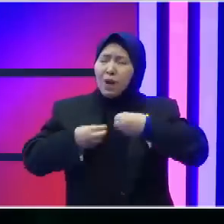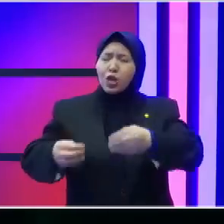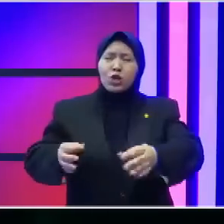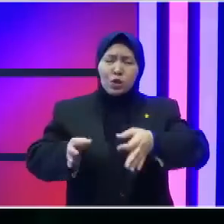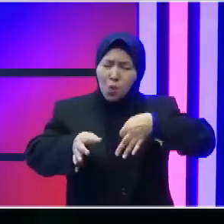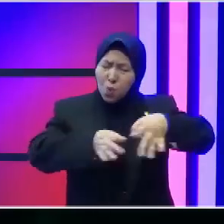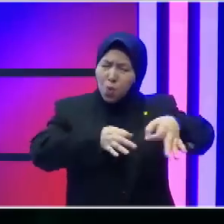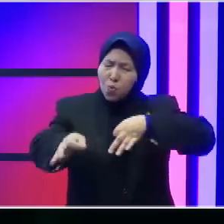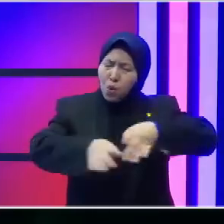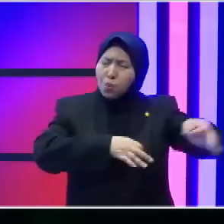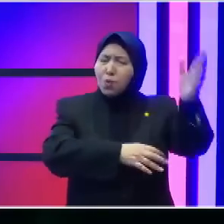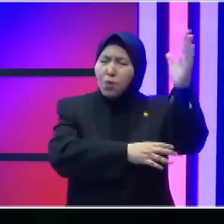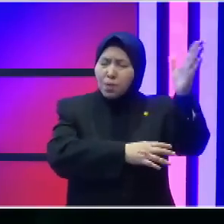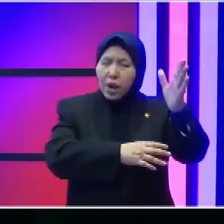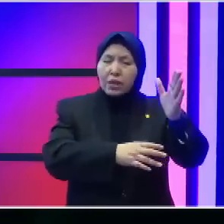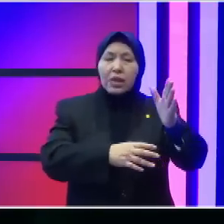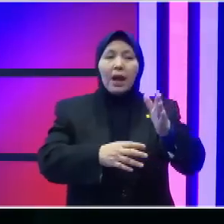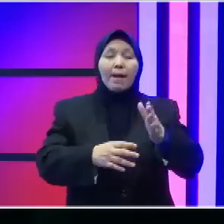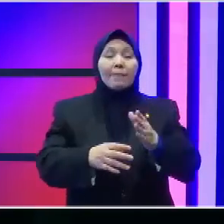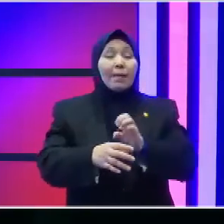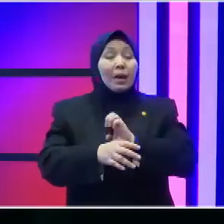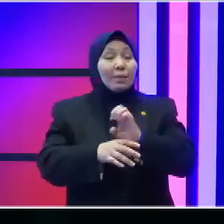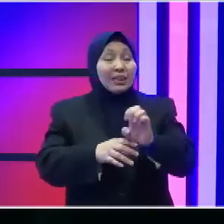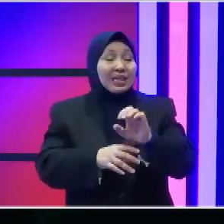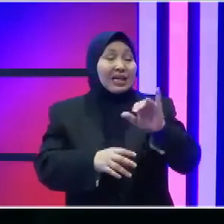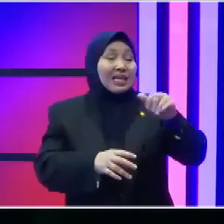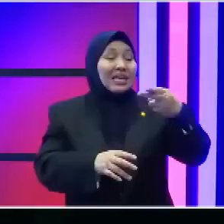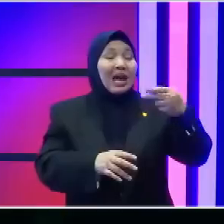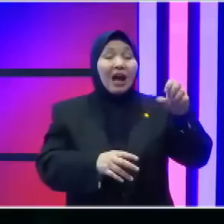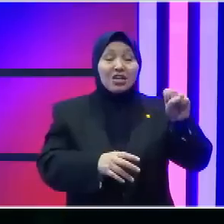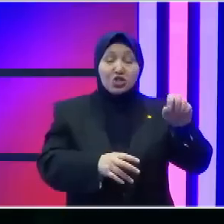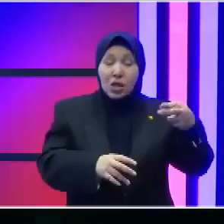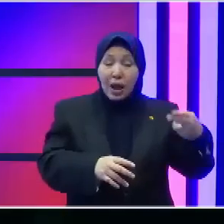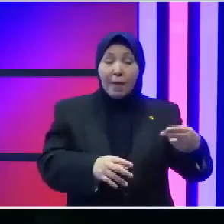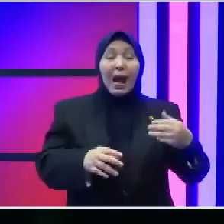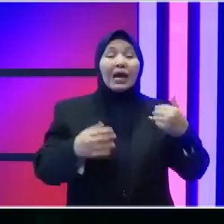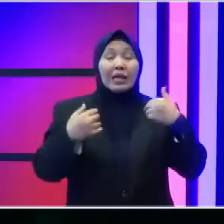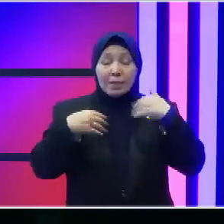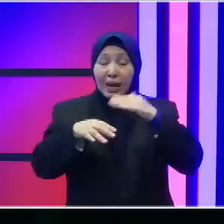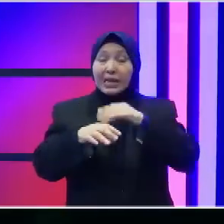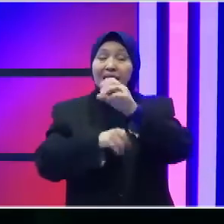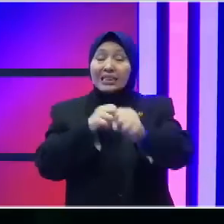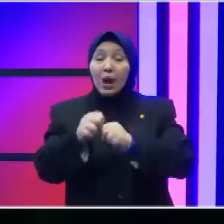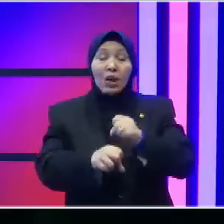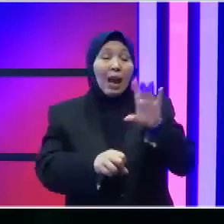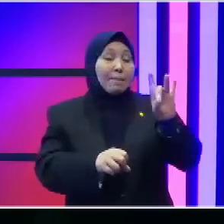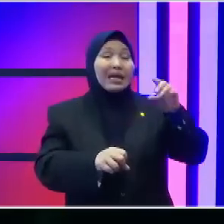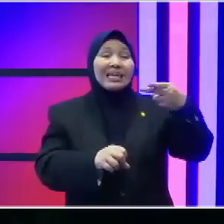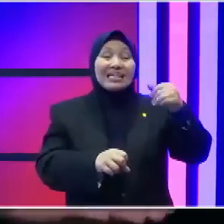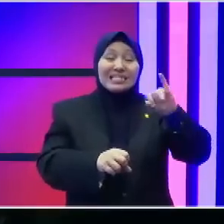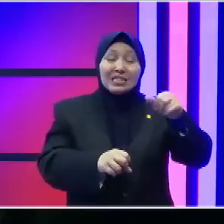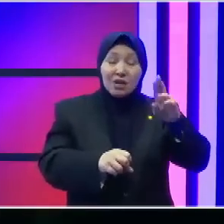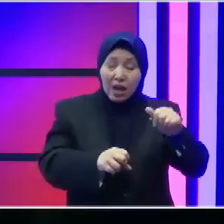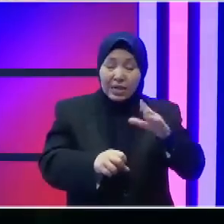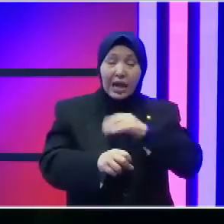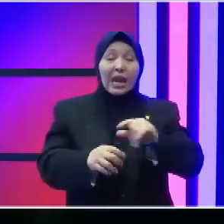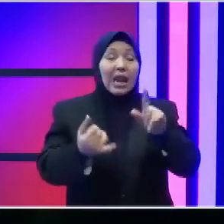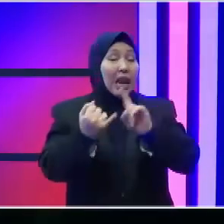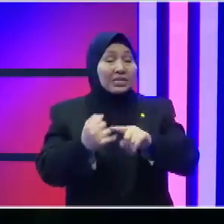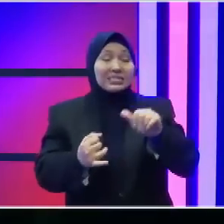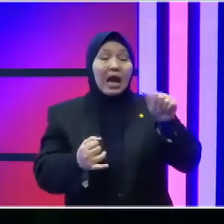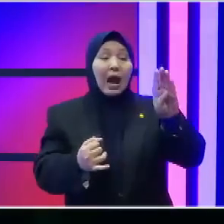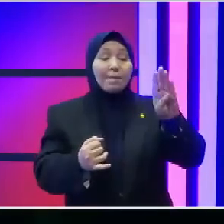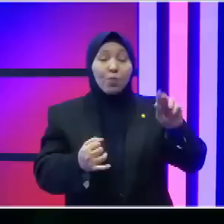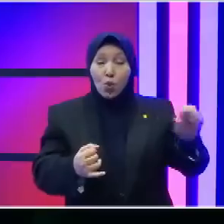itu. Rupanya permata yakhsha itu ada pada tahun 8 Hijrah, Allah izinkan dan akhirnya Abu Sufyan masuk Islam,